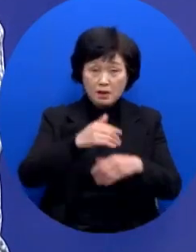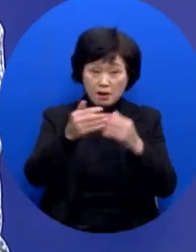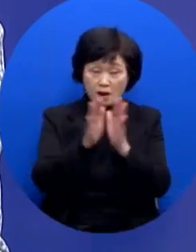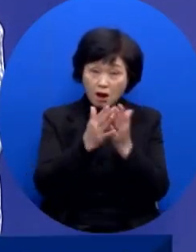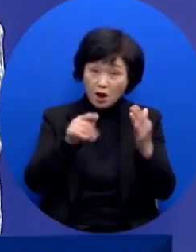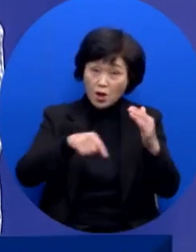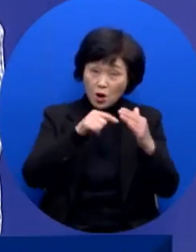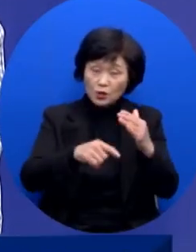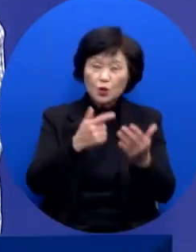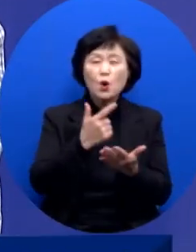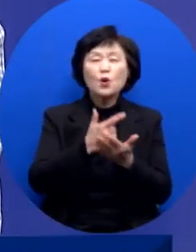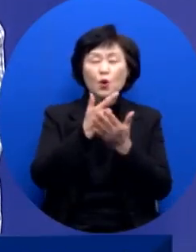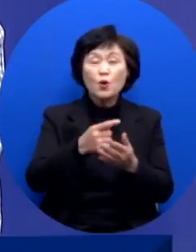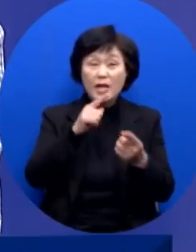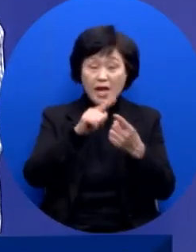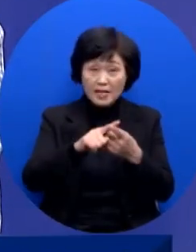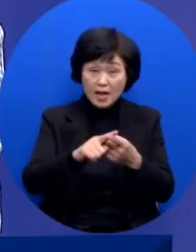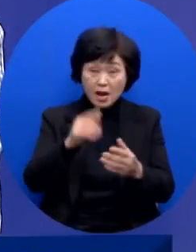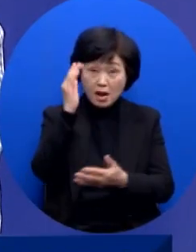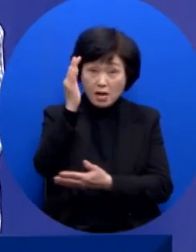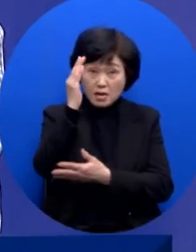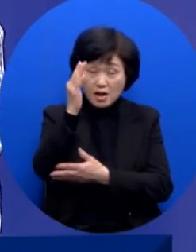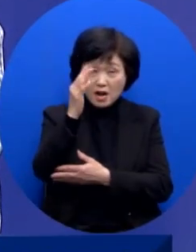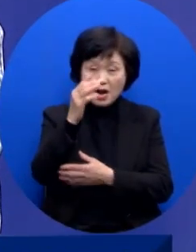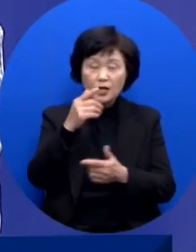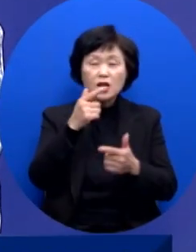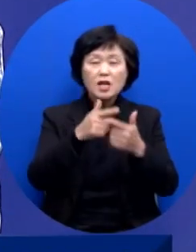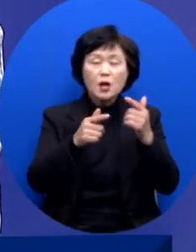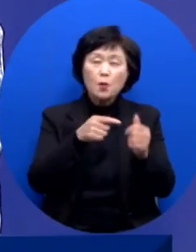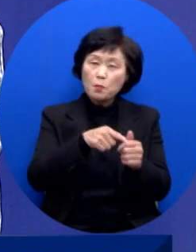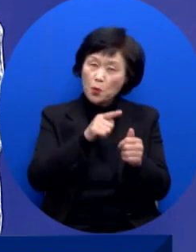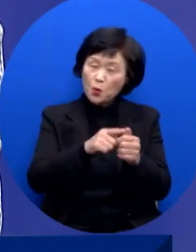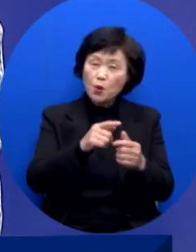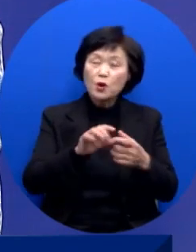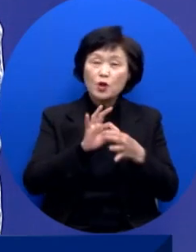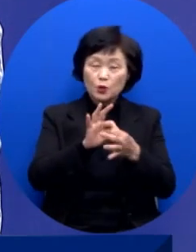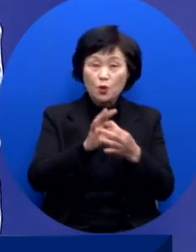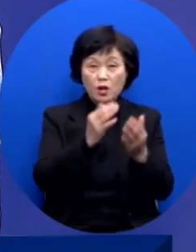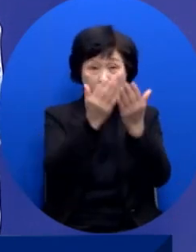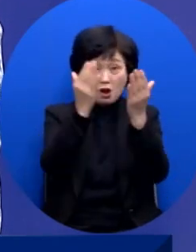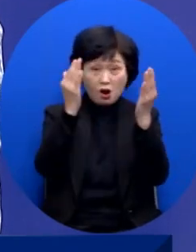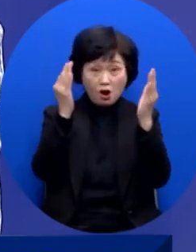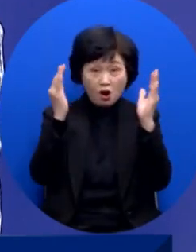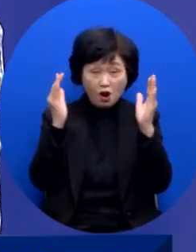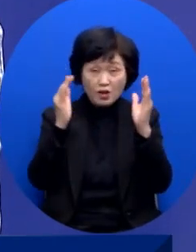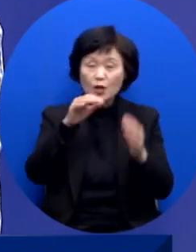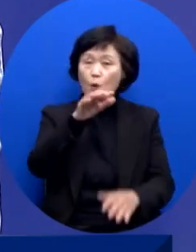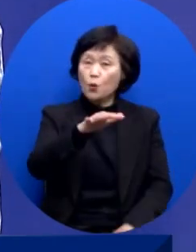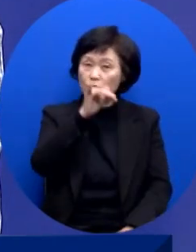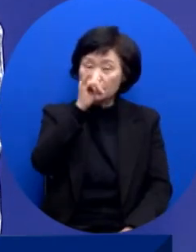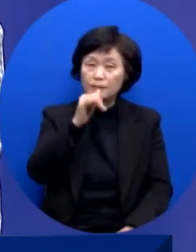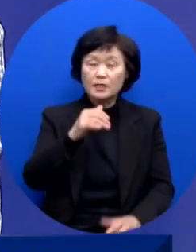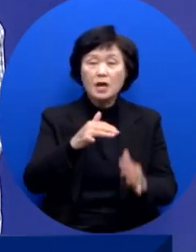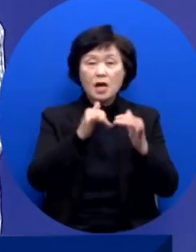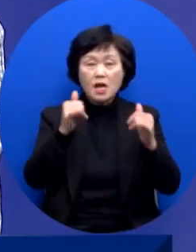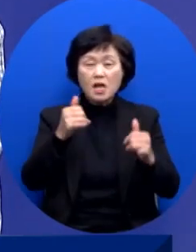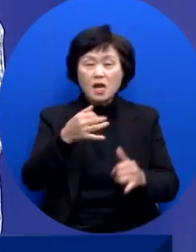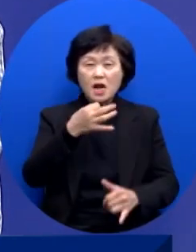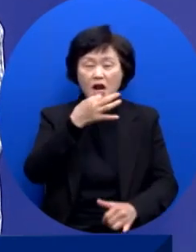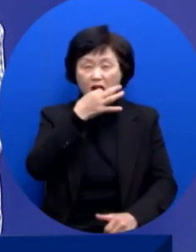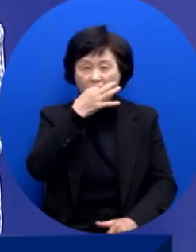성경 속 노아의 이야기를 목공예를 통해 작품화한 전시가 있습니다 인간의 탐욕과 타락을 표현한